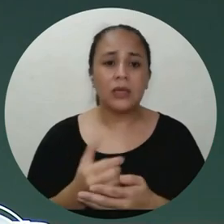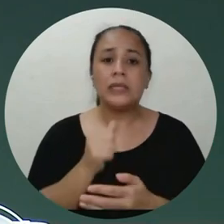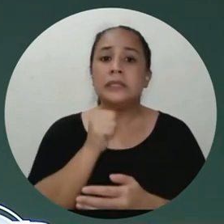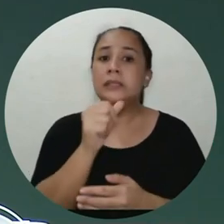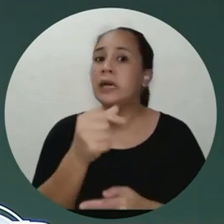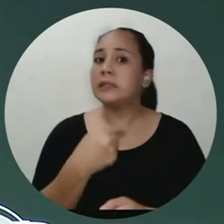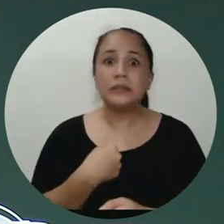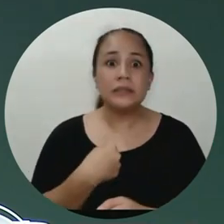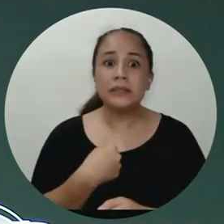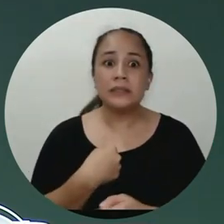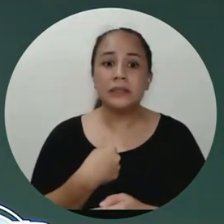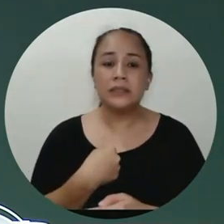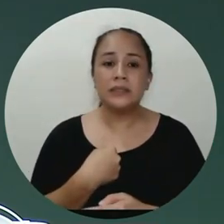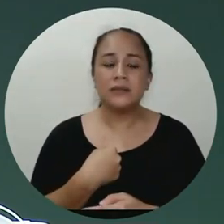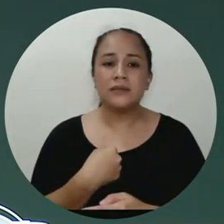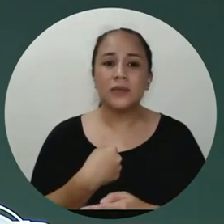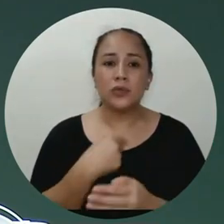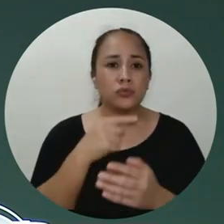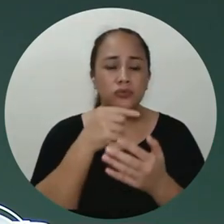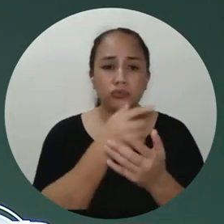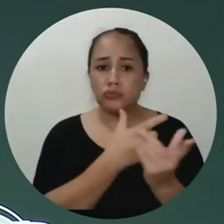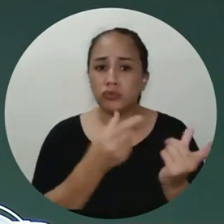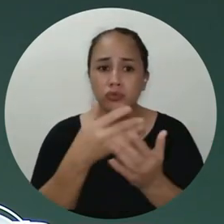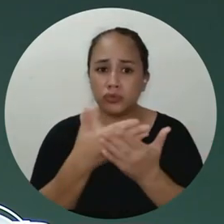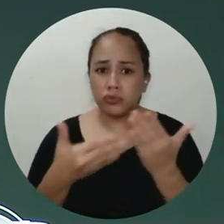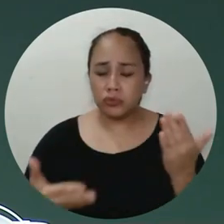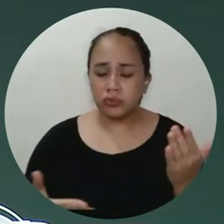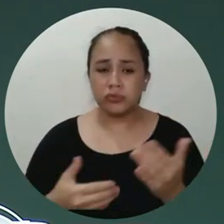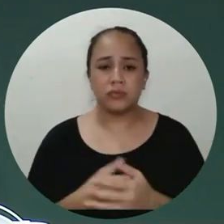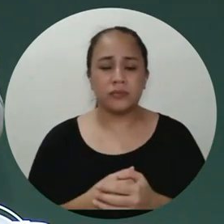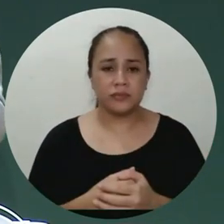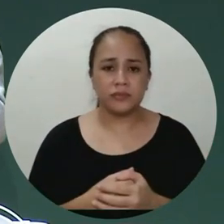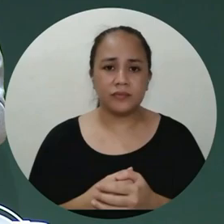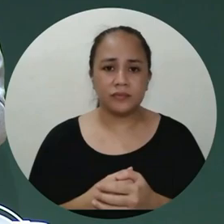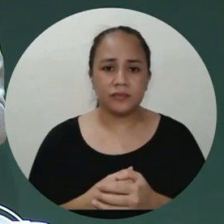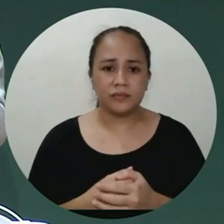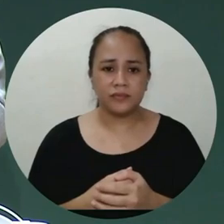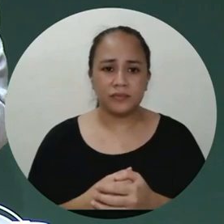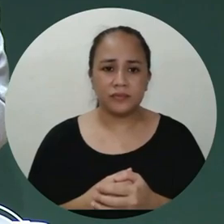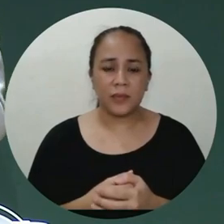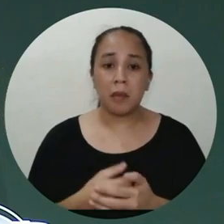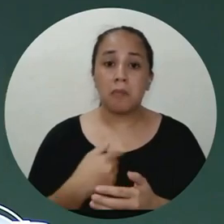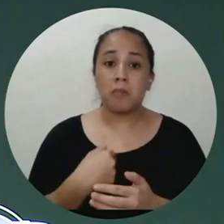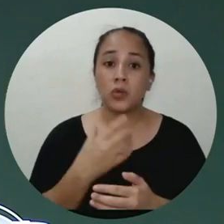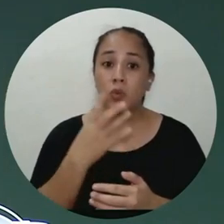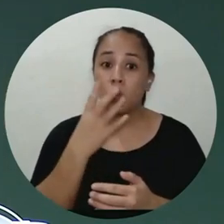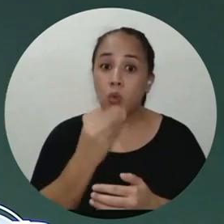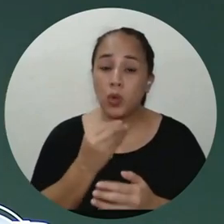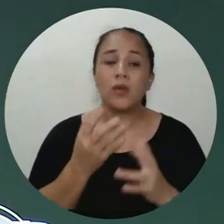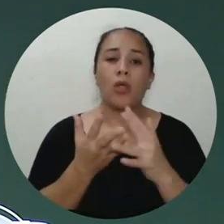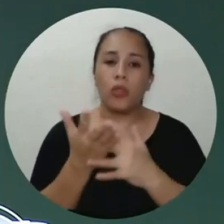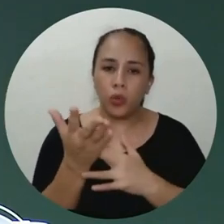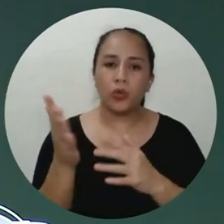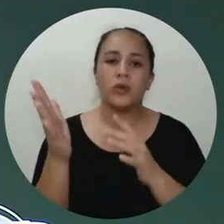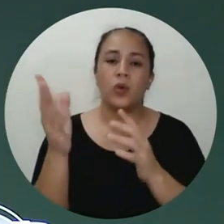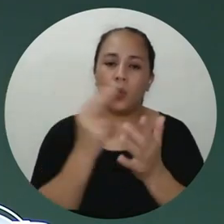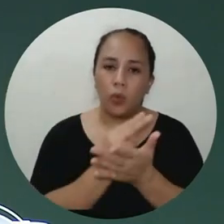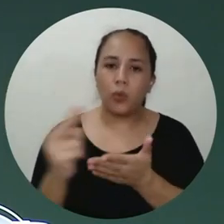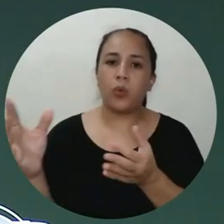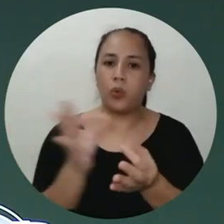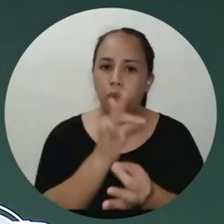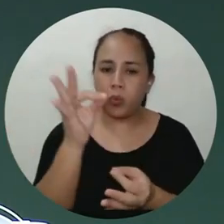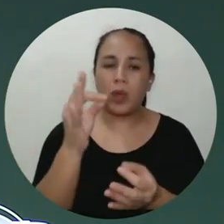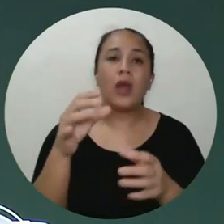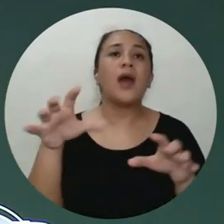who does those things. 나를 통해서 내가 믿는 성령이 하신다고요. But it's through the Holy Spirit. That these works are